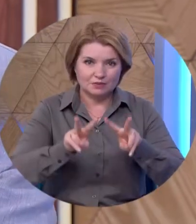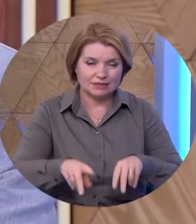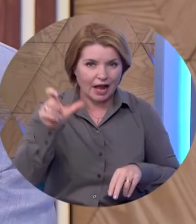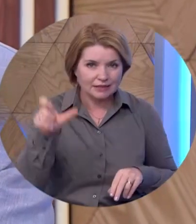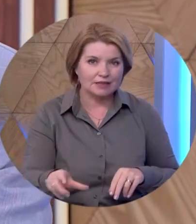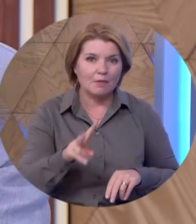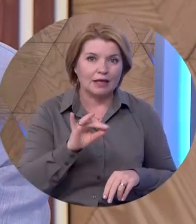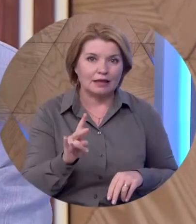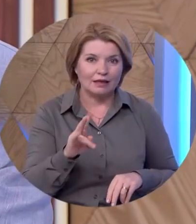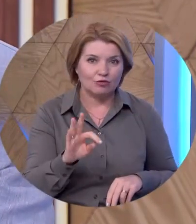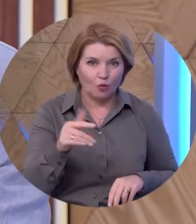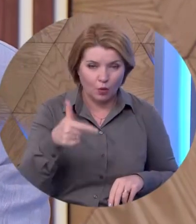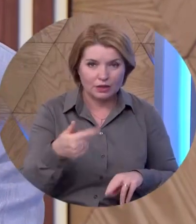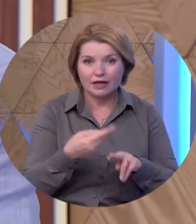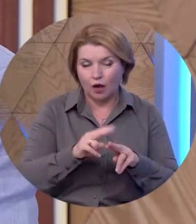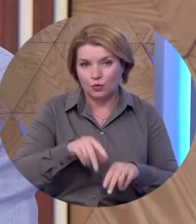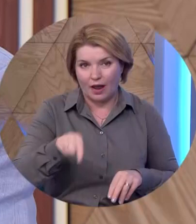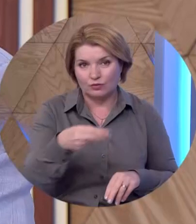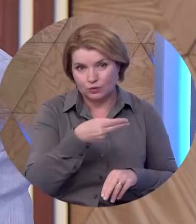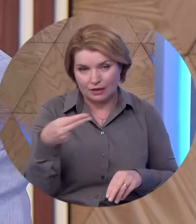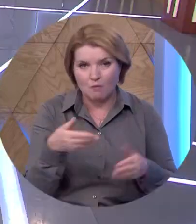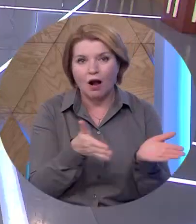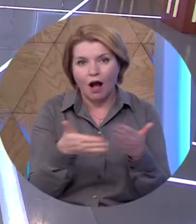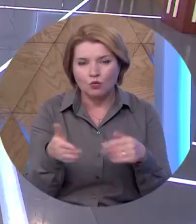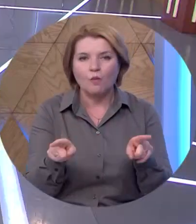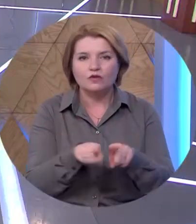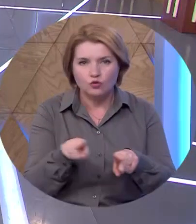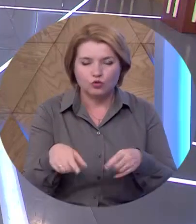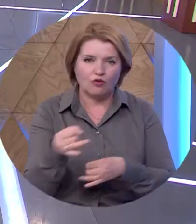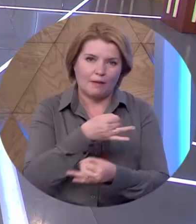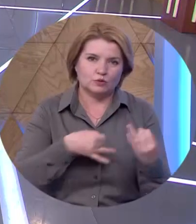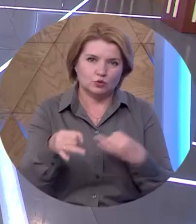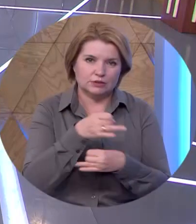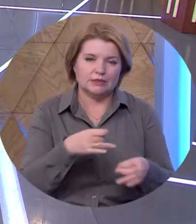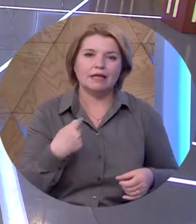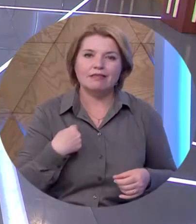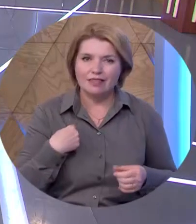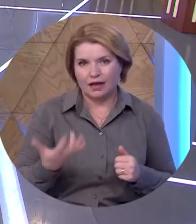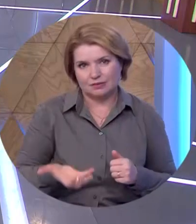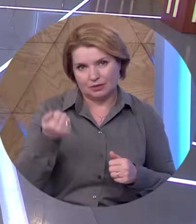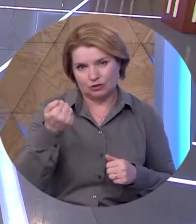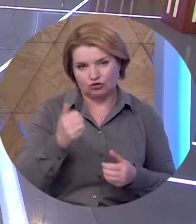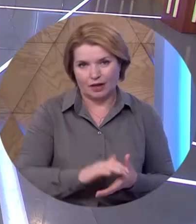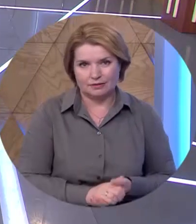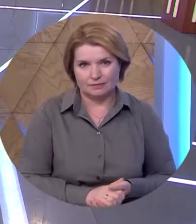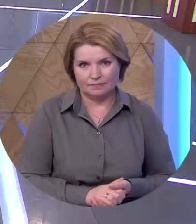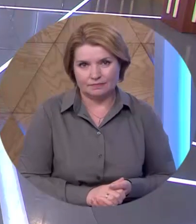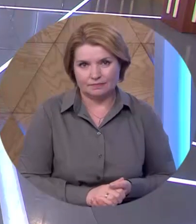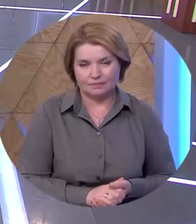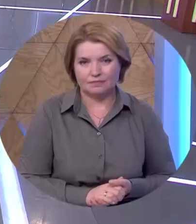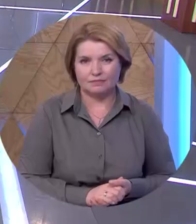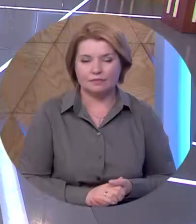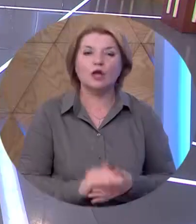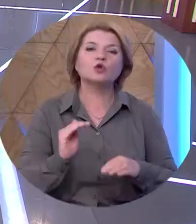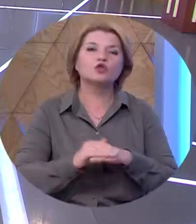и которая эту тему как раз готова тоже обсудить и раскрыть, и нас поддержать. Таня, доброе утро.